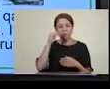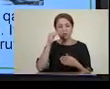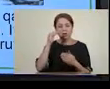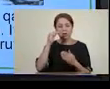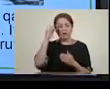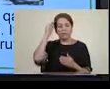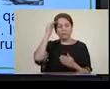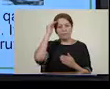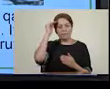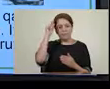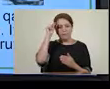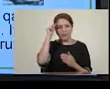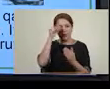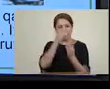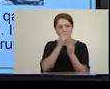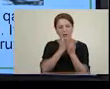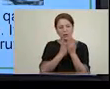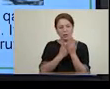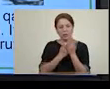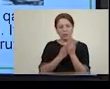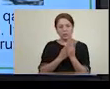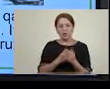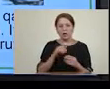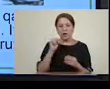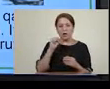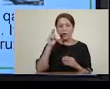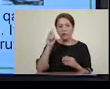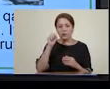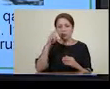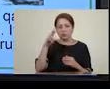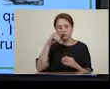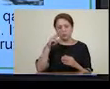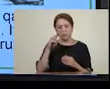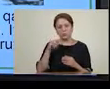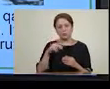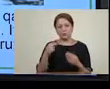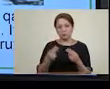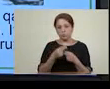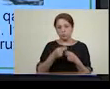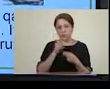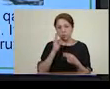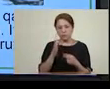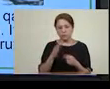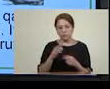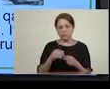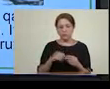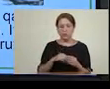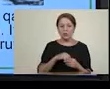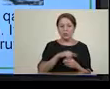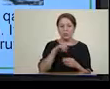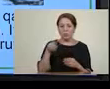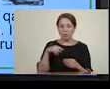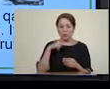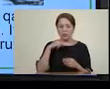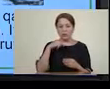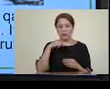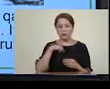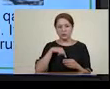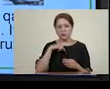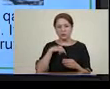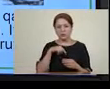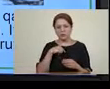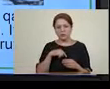ishlab chiqarish markazida bular ustida ilmiy ishlar olib borilmoqda. Ular o'ziga xos xususiyati, ya'ni to'yimli ozuqaligi